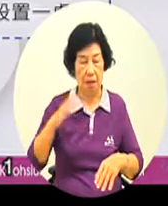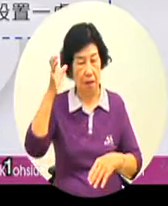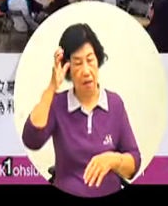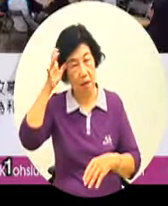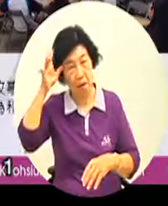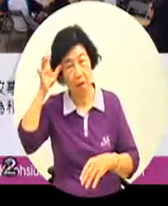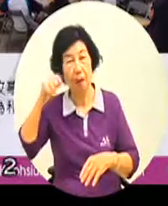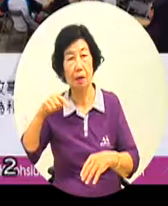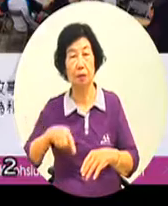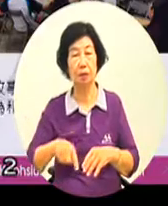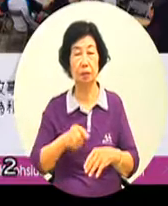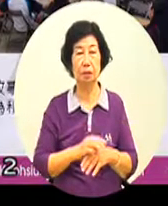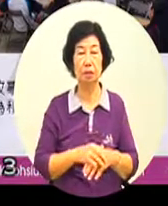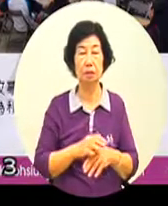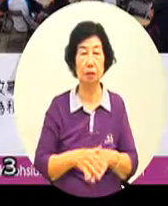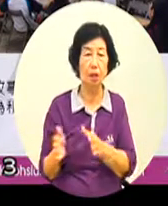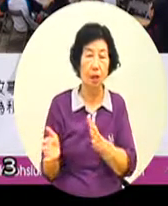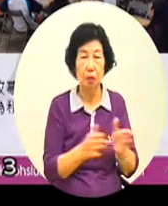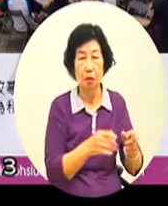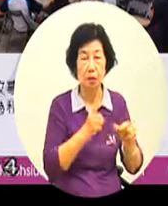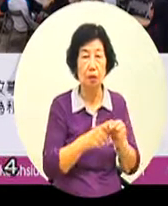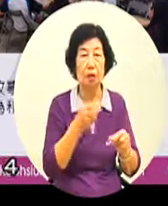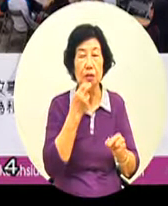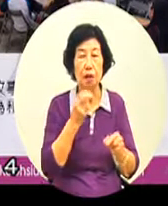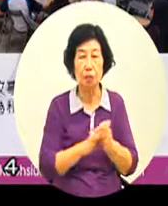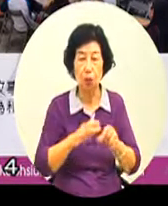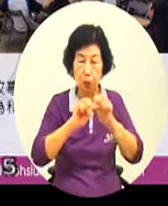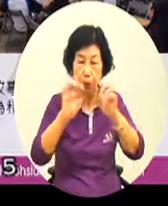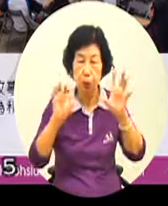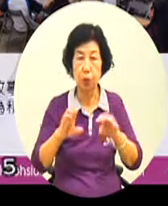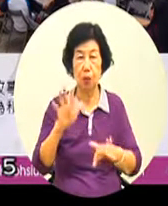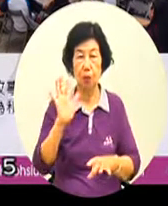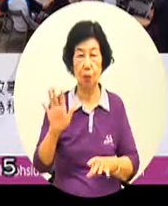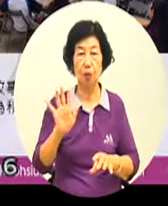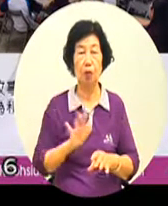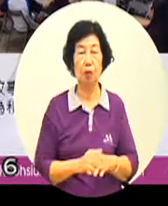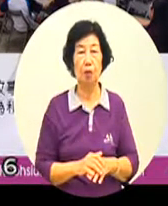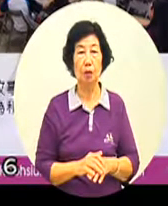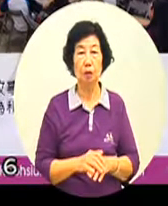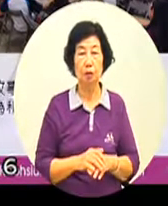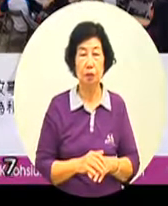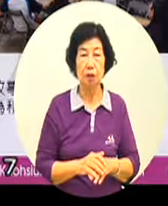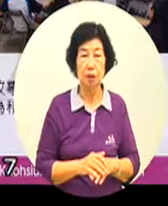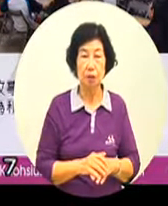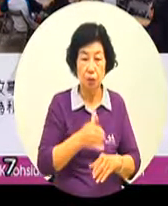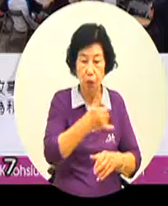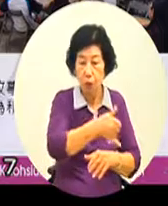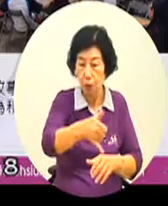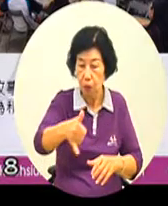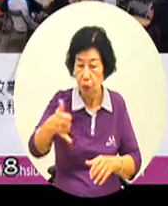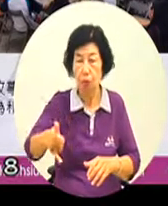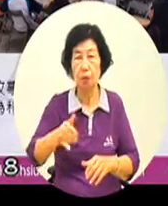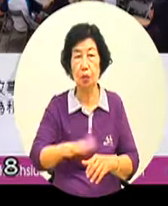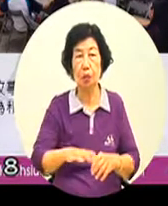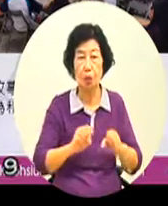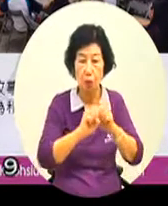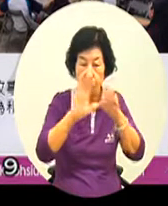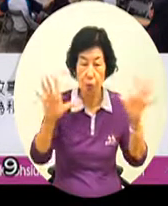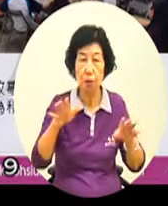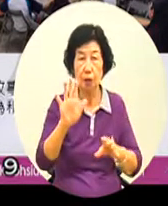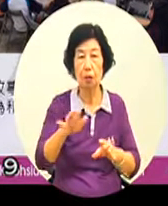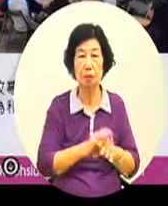所以其实我们除了中央有下来做宣导之外，我们也已经在各单位开始在做相关的一个宣导，不管是